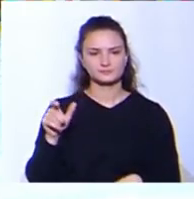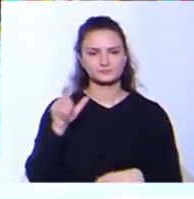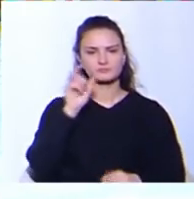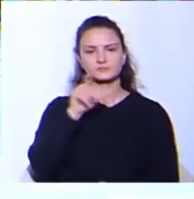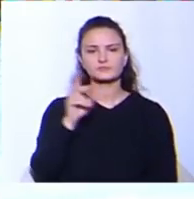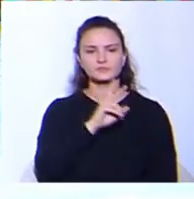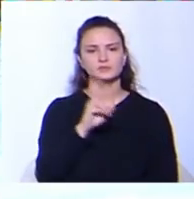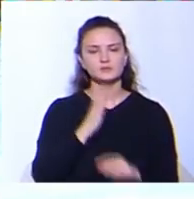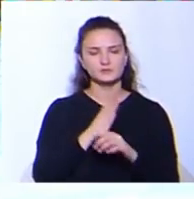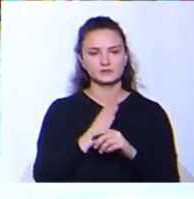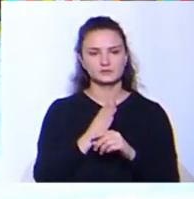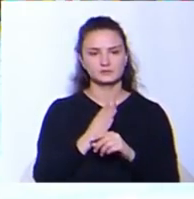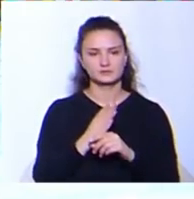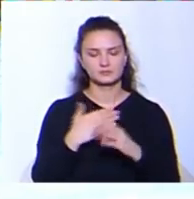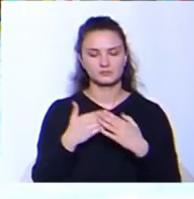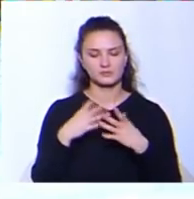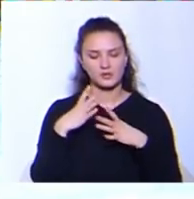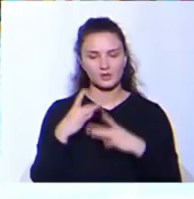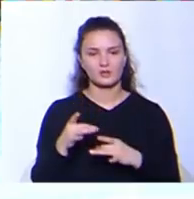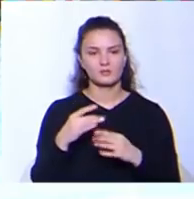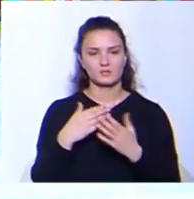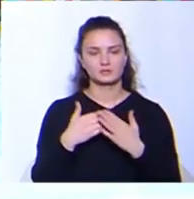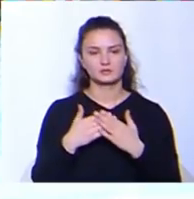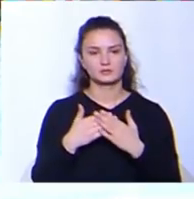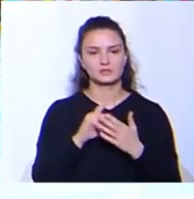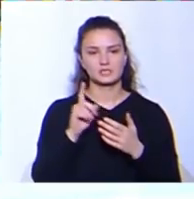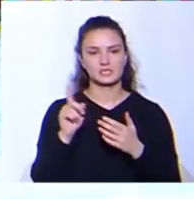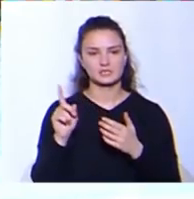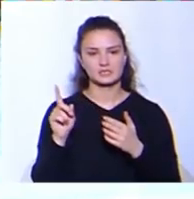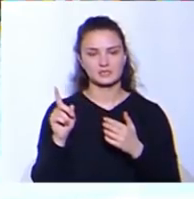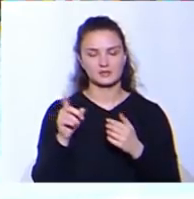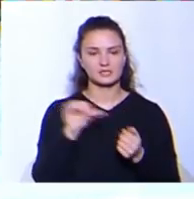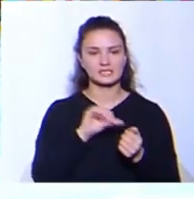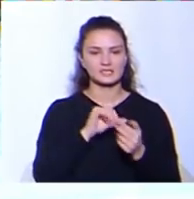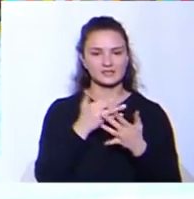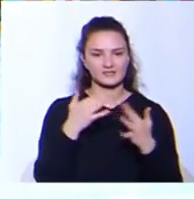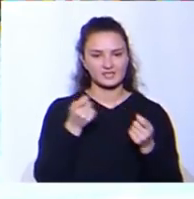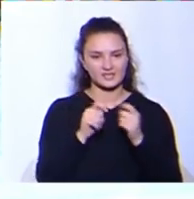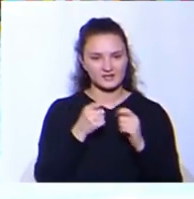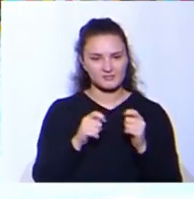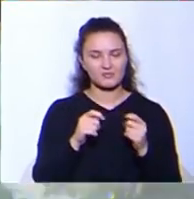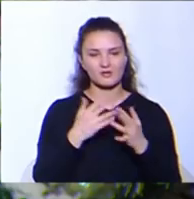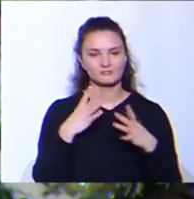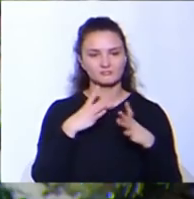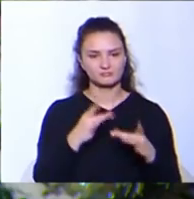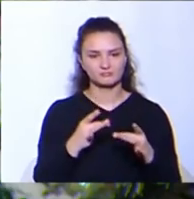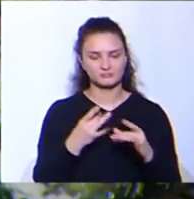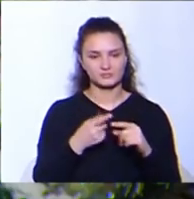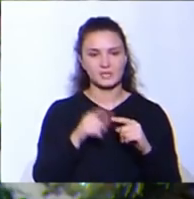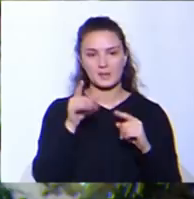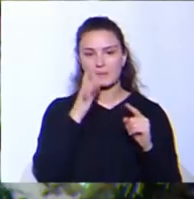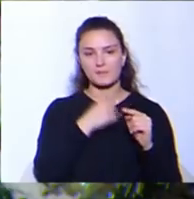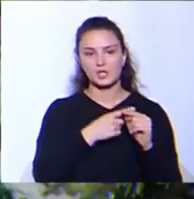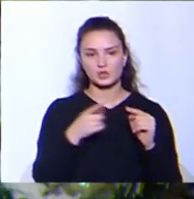ადამიანებს, რომელთაც აქვთ ერთი სახე დამოკიდებულების, მაგალითად რაღაც ნივთიერებაზე დამოკიდებულება, რომ ამ ადამიანებს გარკვეული